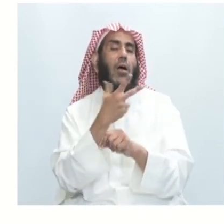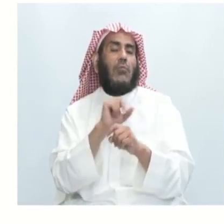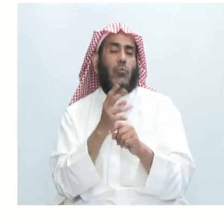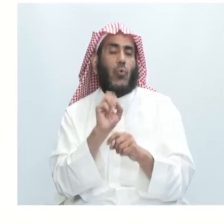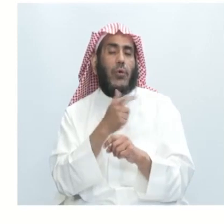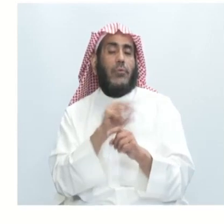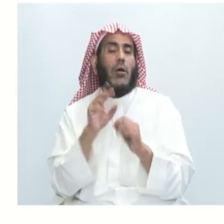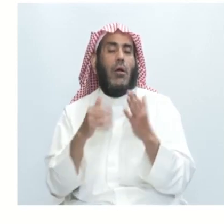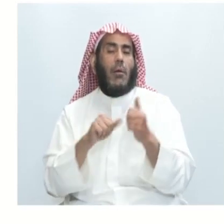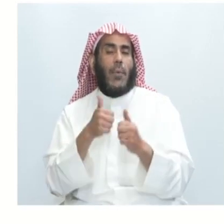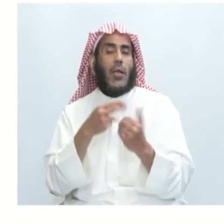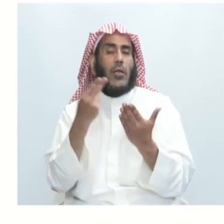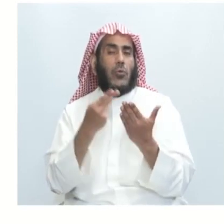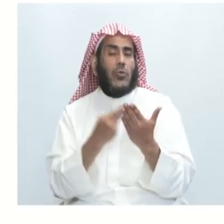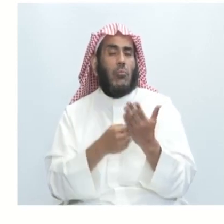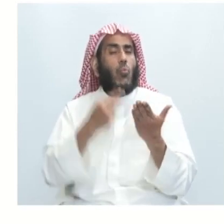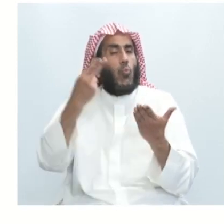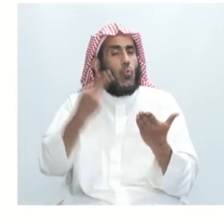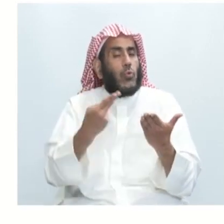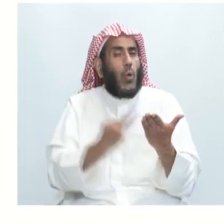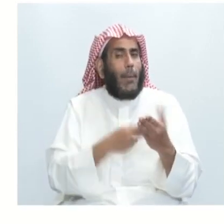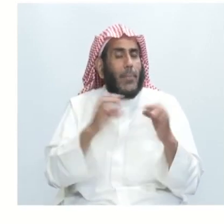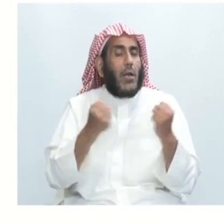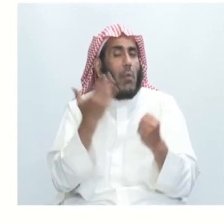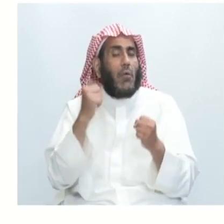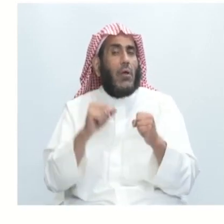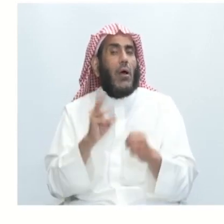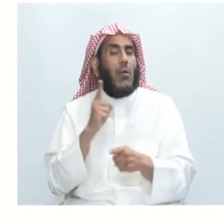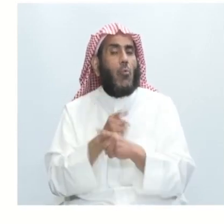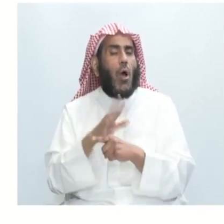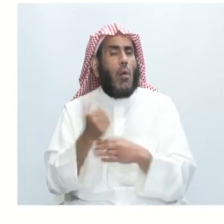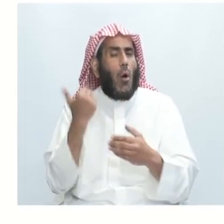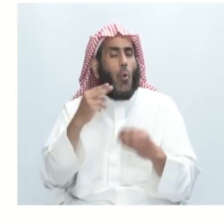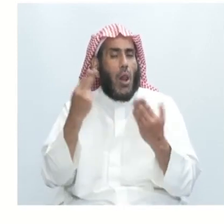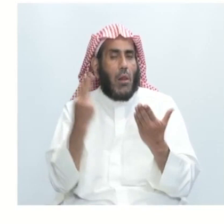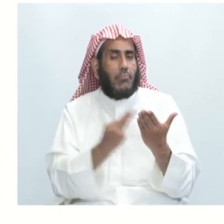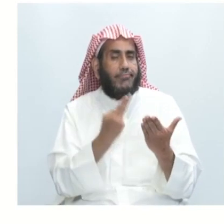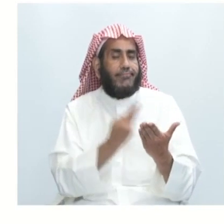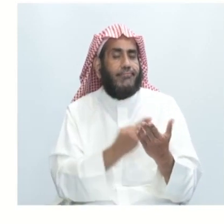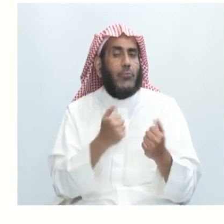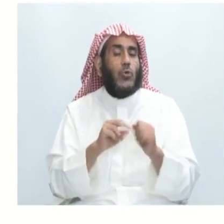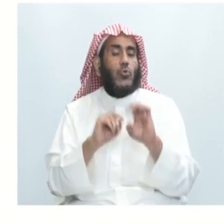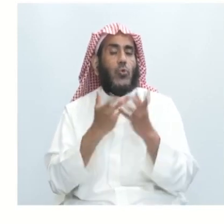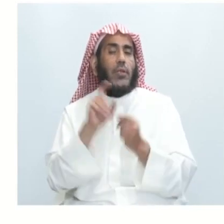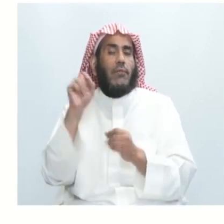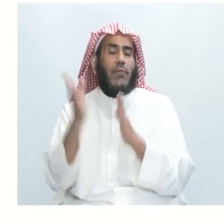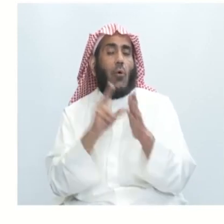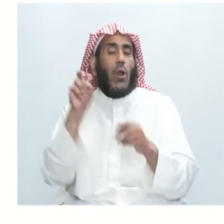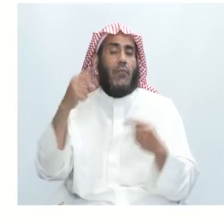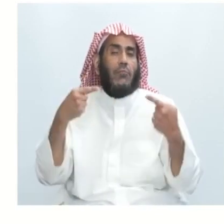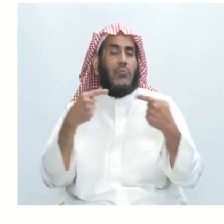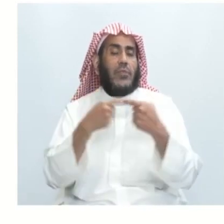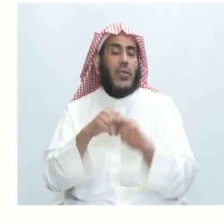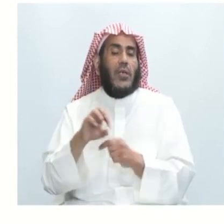وانا بامكان ترسم تحبر كما عرفت سابقا وكنا قد رسمنا وحبرنا ذلك ايضا هنا سوره الفلق متصلتين